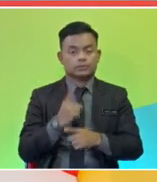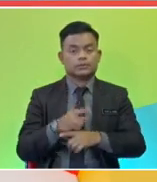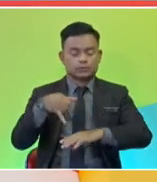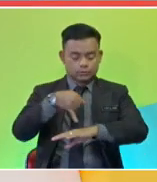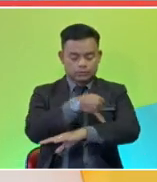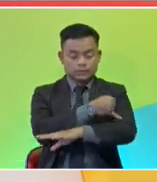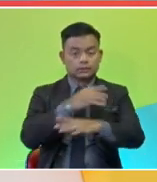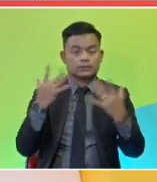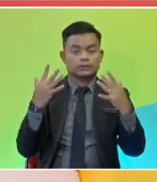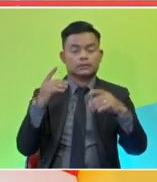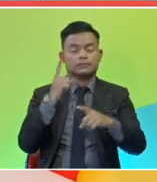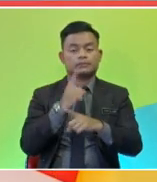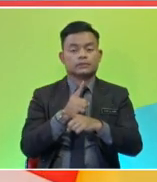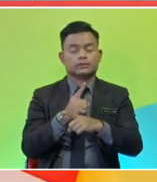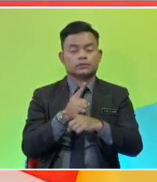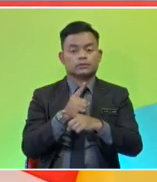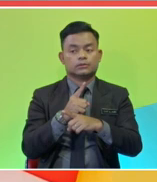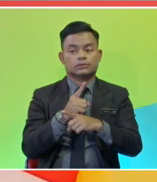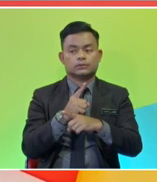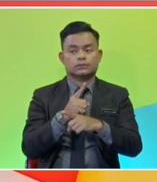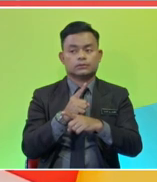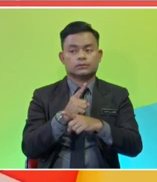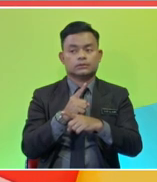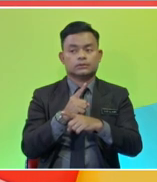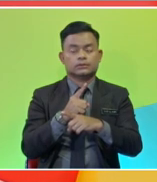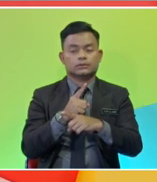betul dan tulang belakang